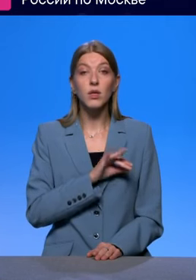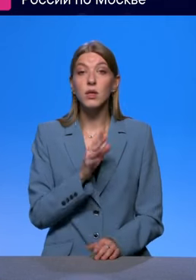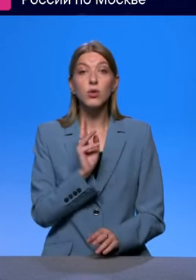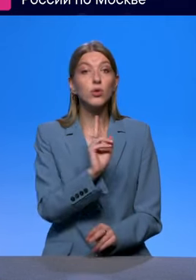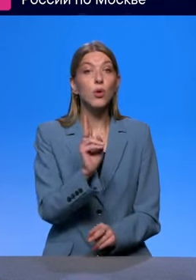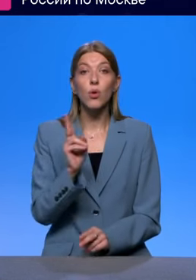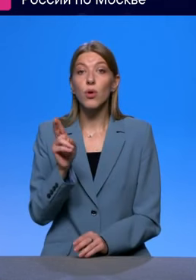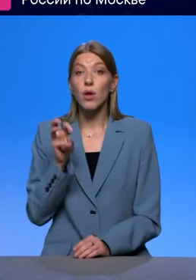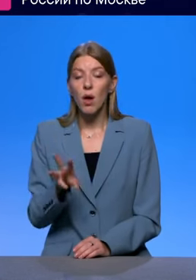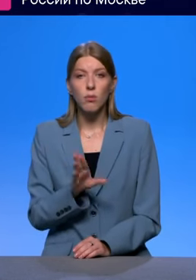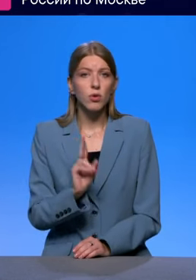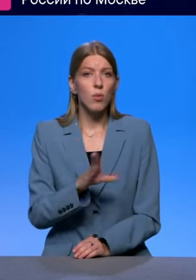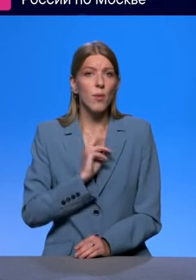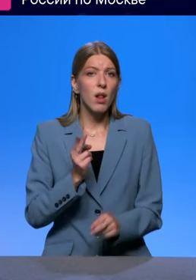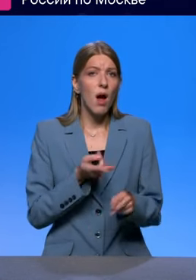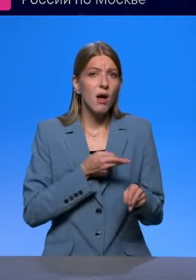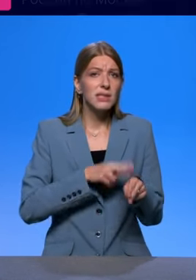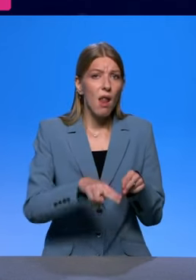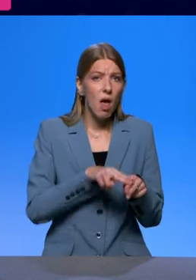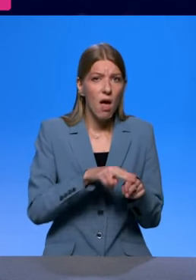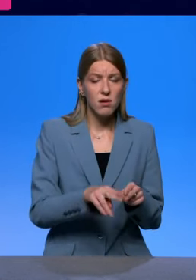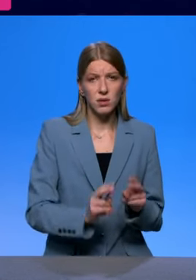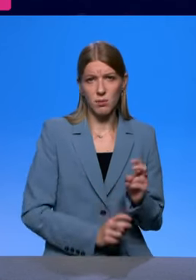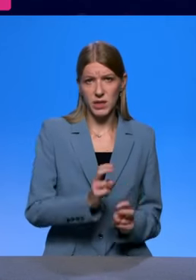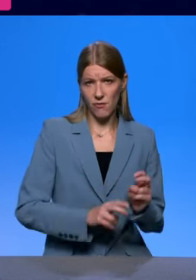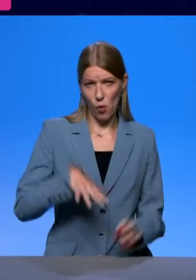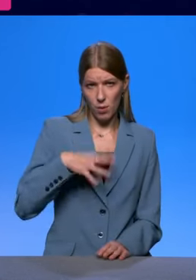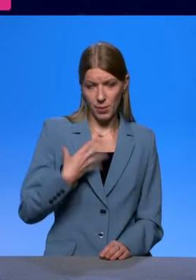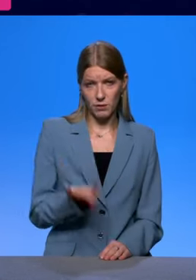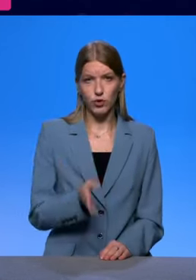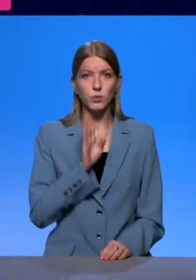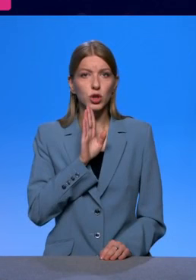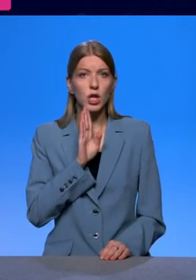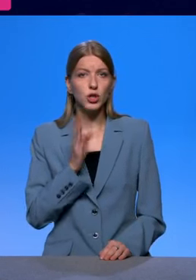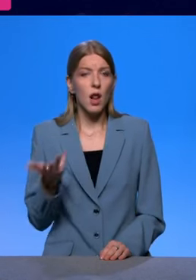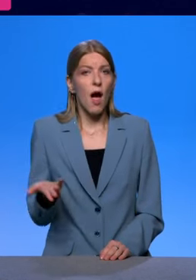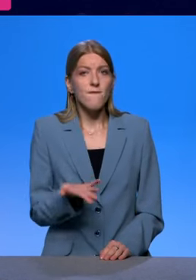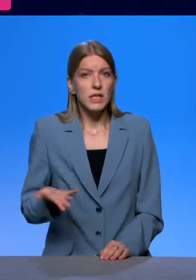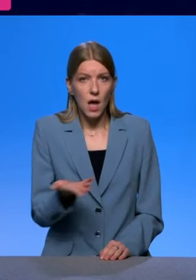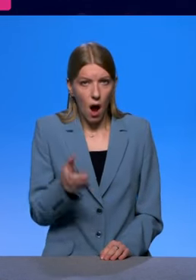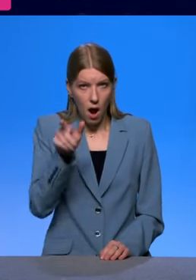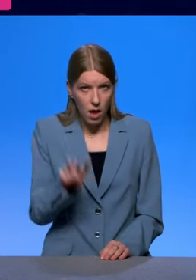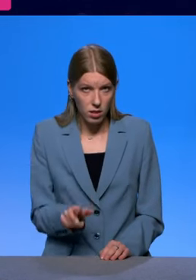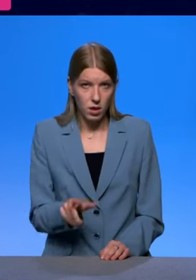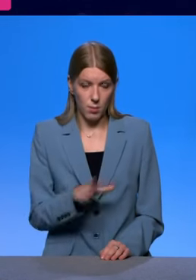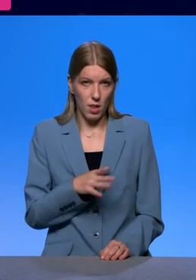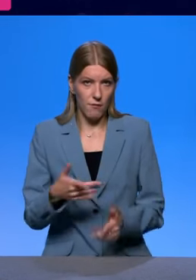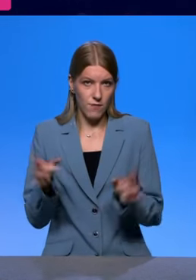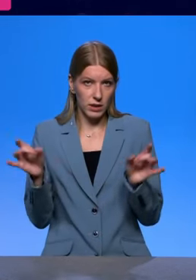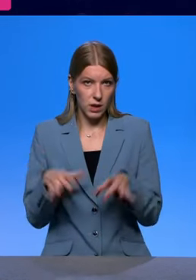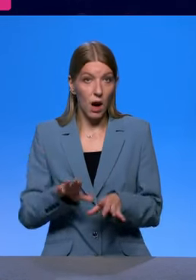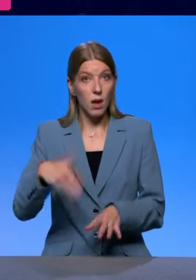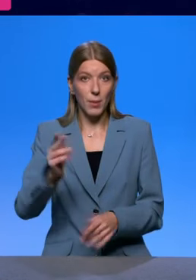какой-то бывший слесарь завода? Вот. Одна женщина, женщина была, работала официанткой, помню, она всю жизнь официанткой в ресторане работала, потом стала